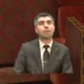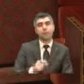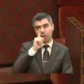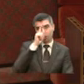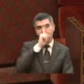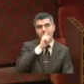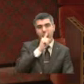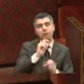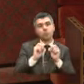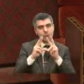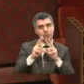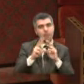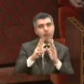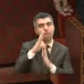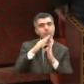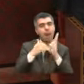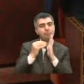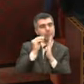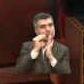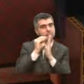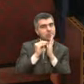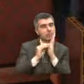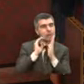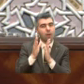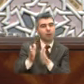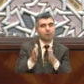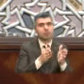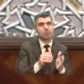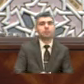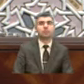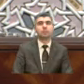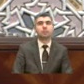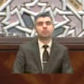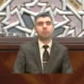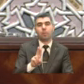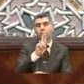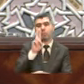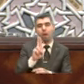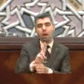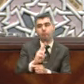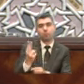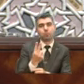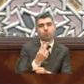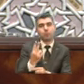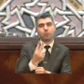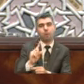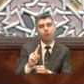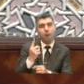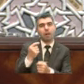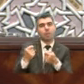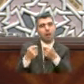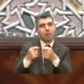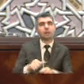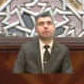الله نبرمجوا اذا كان ممكن نبرمجوا. شكرا. فيما يلي سؤالان لهما وحدة الموضوع، ويتعلق